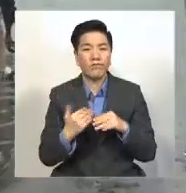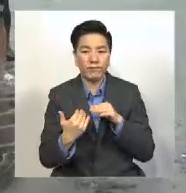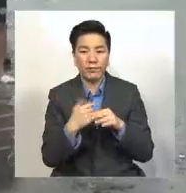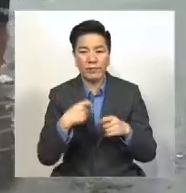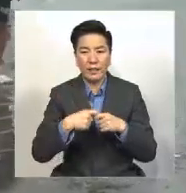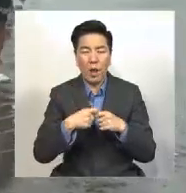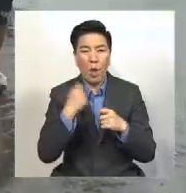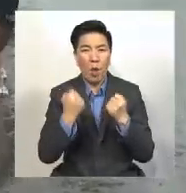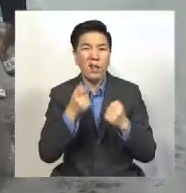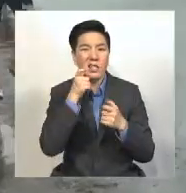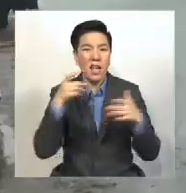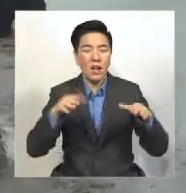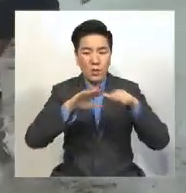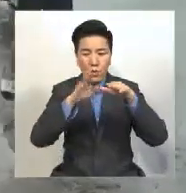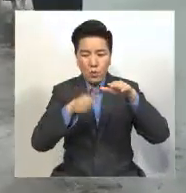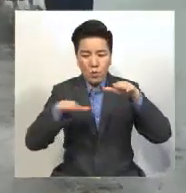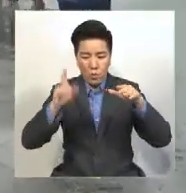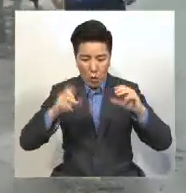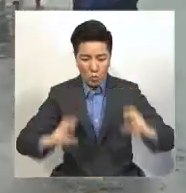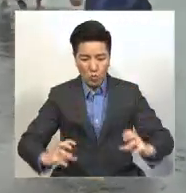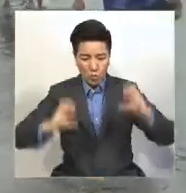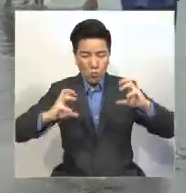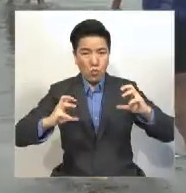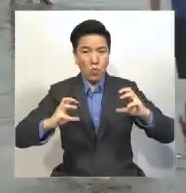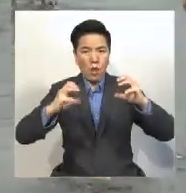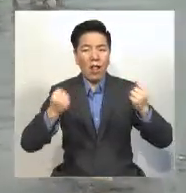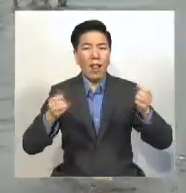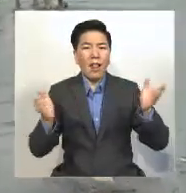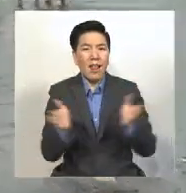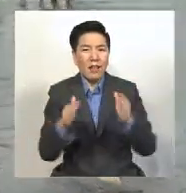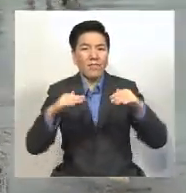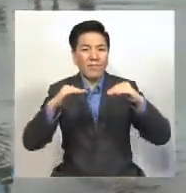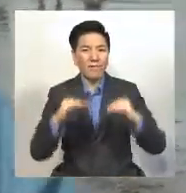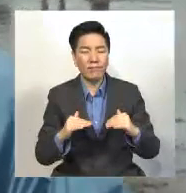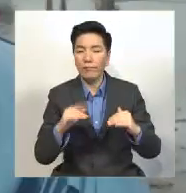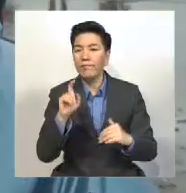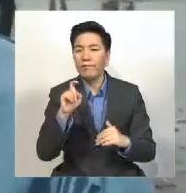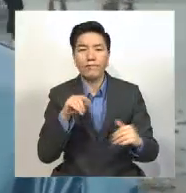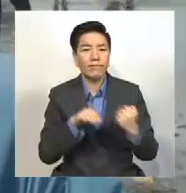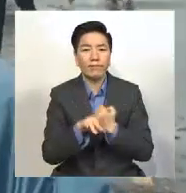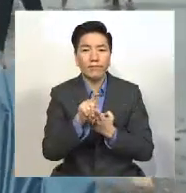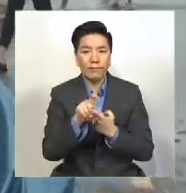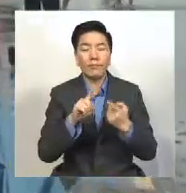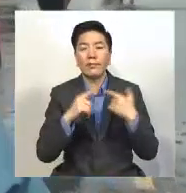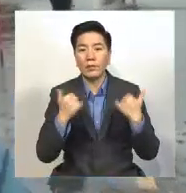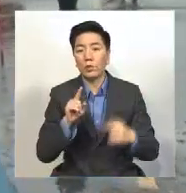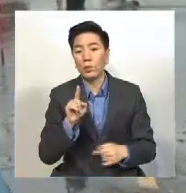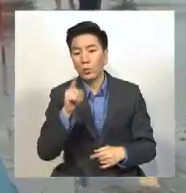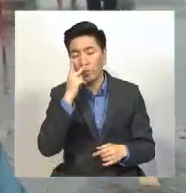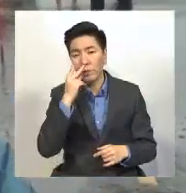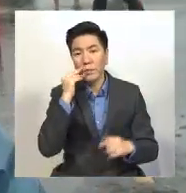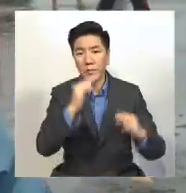มีแต่รถที่เป็นรถปิกอัพที่ยกสูงนะครับในส่วนของรถเล็กที่ไม่สามารถผ่านได้นะครับในส่วนของข้างบนนะ